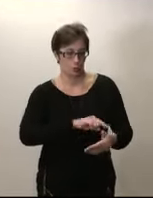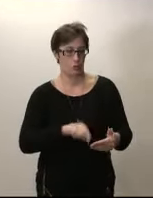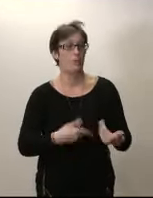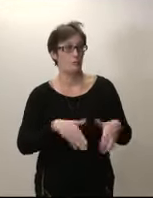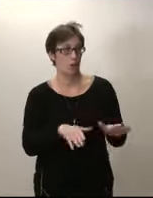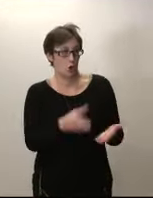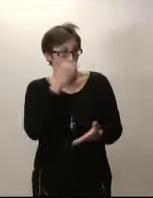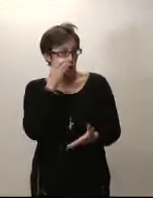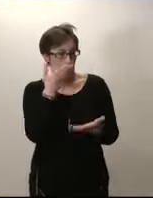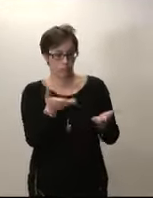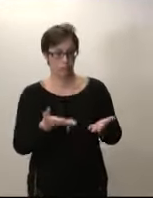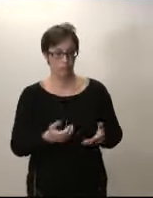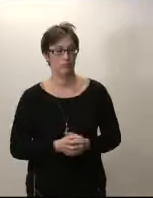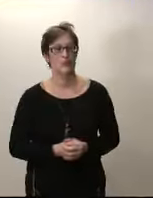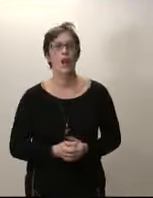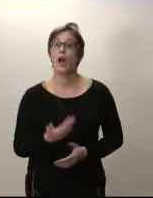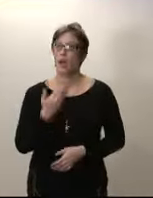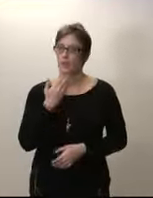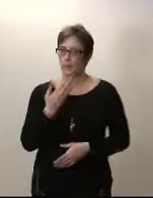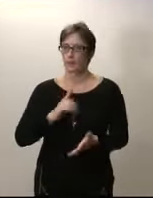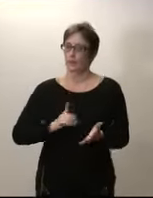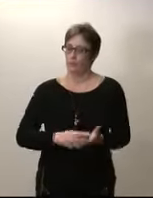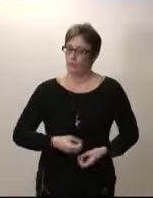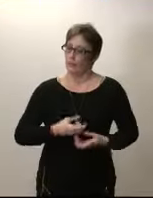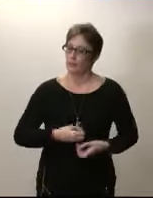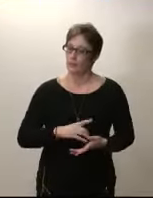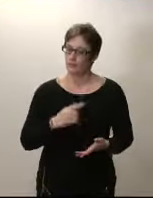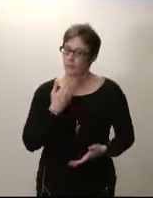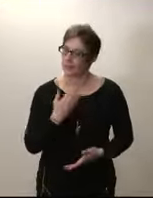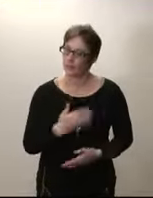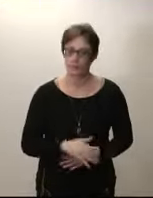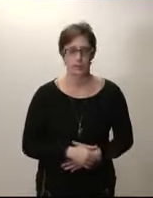écoute. Ah, je vous remercie, monsieur, de me donner le droit de parler. C'est très gentil. Je vous remercie.